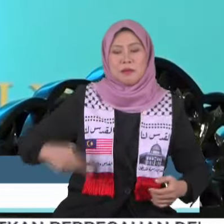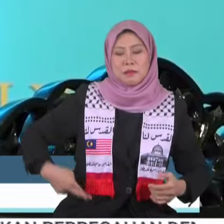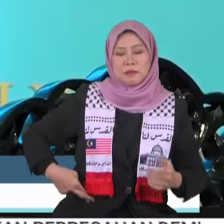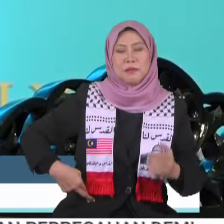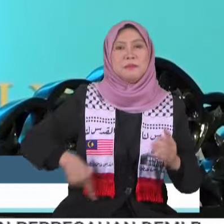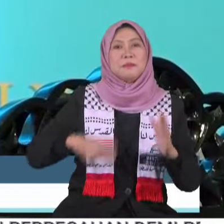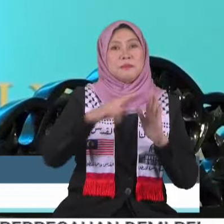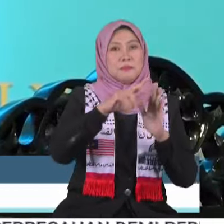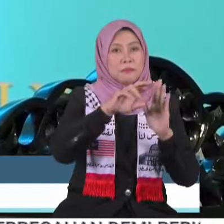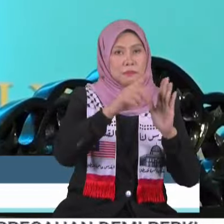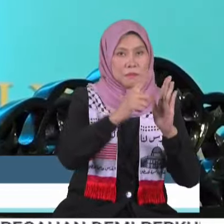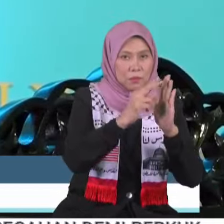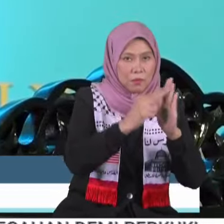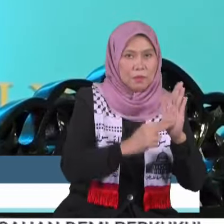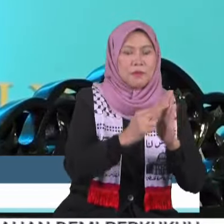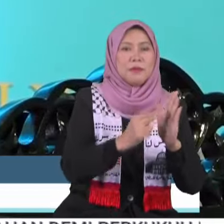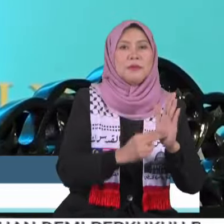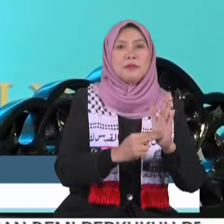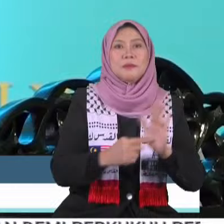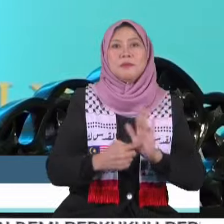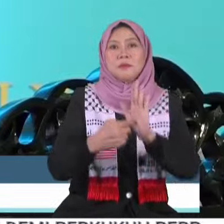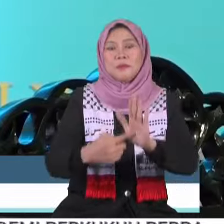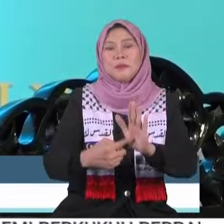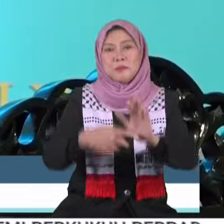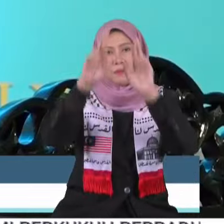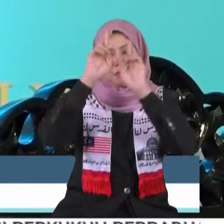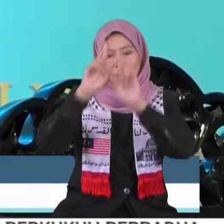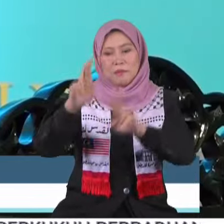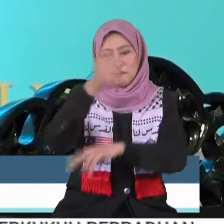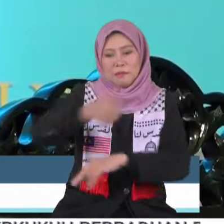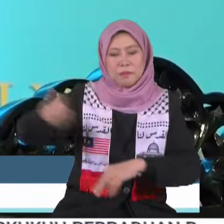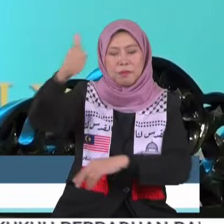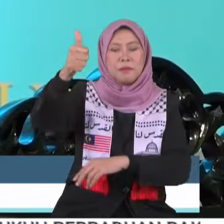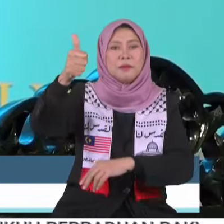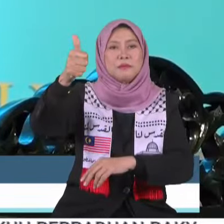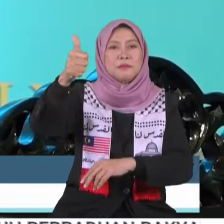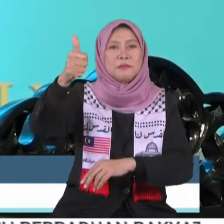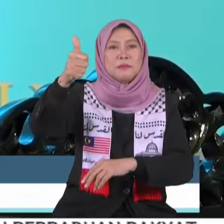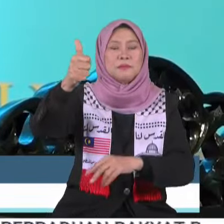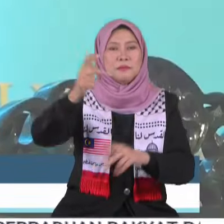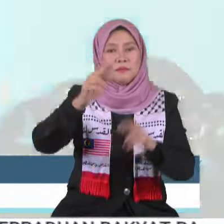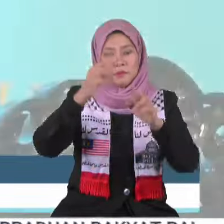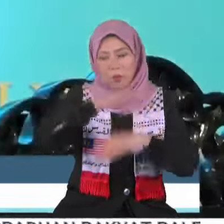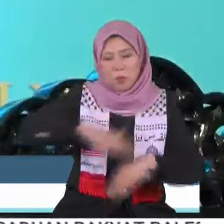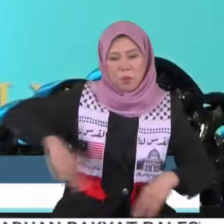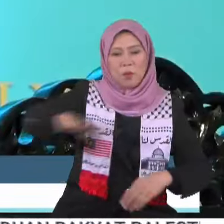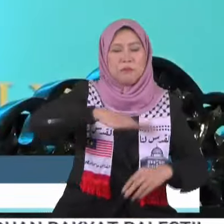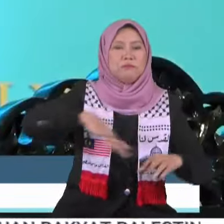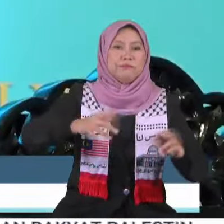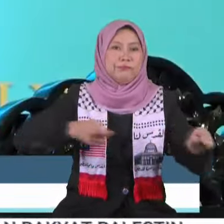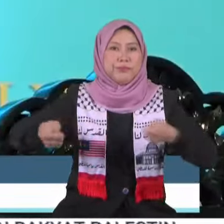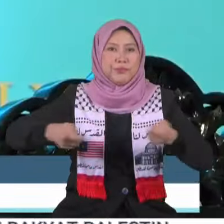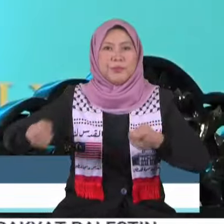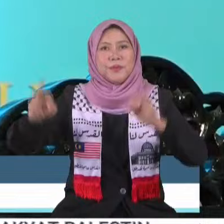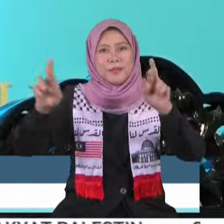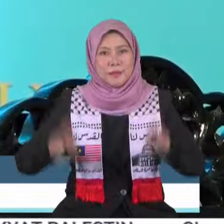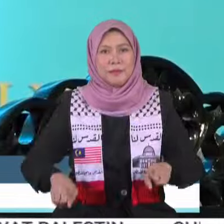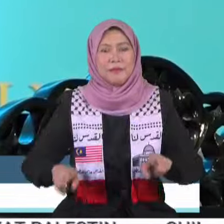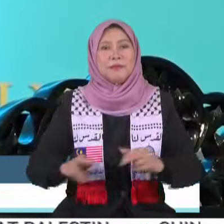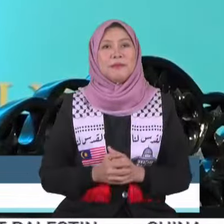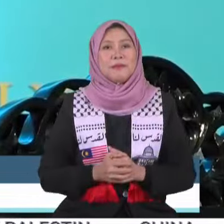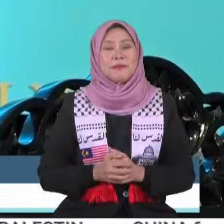ia terus terpelihara sebagai lambang kedaulatan yang memayungi setiap rakyat negara ini. Ini akan membolehkan